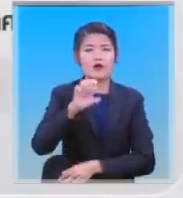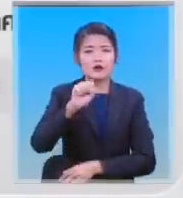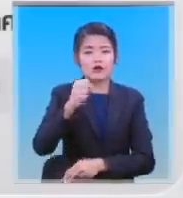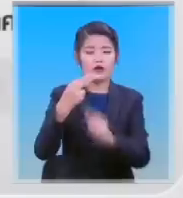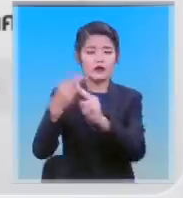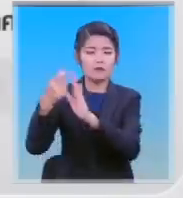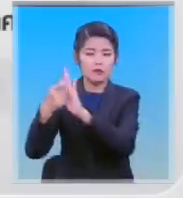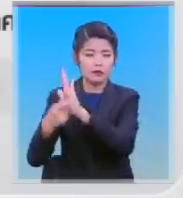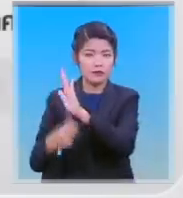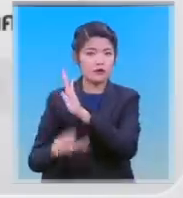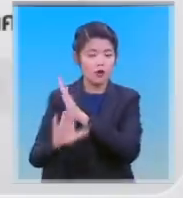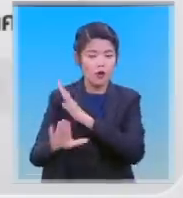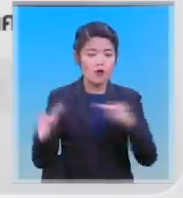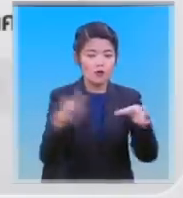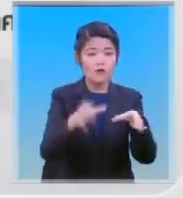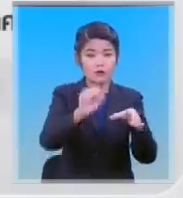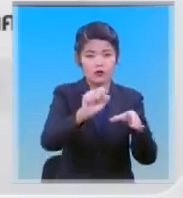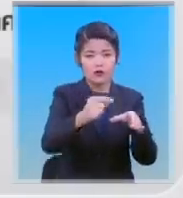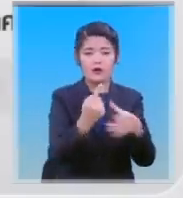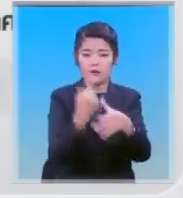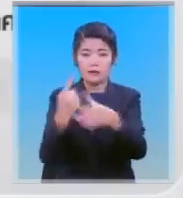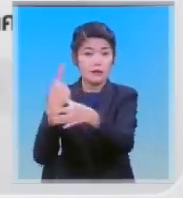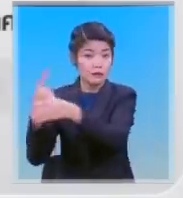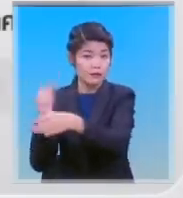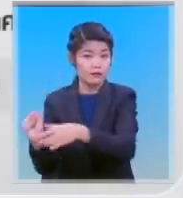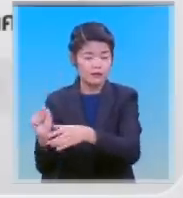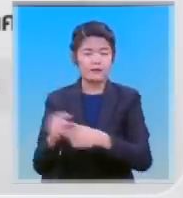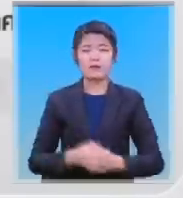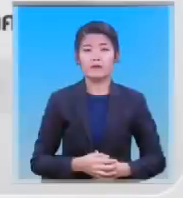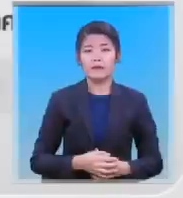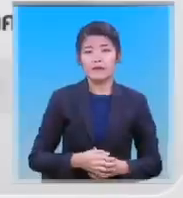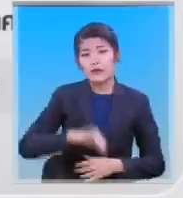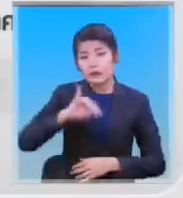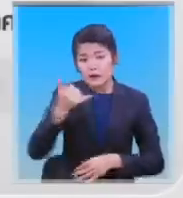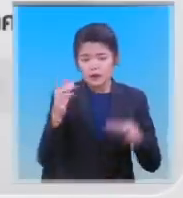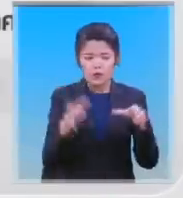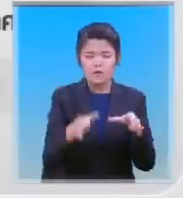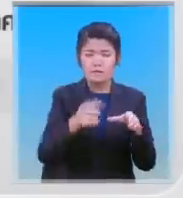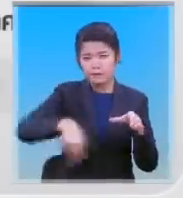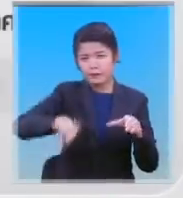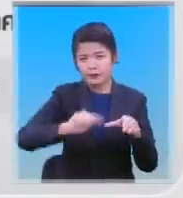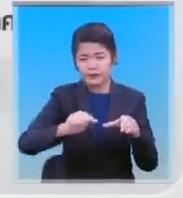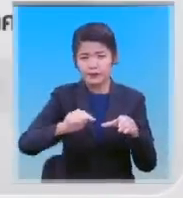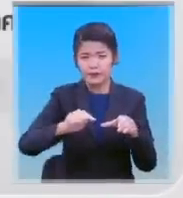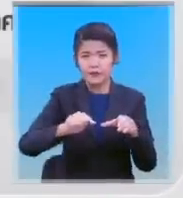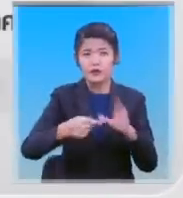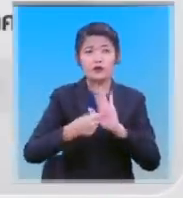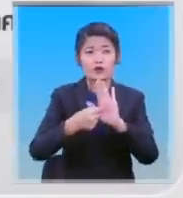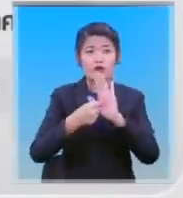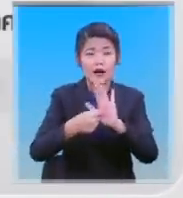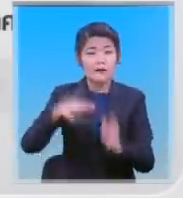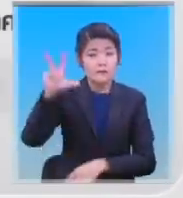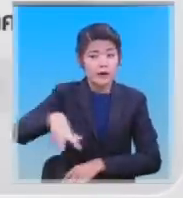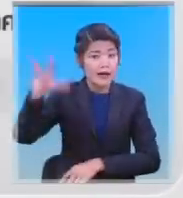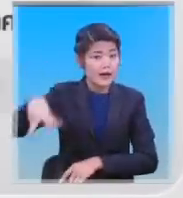ายชื่อของแต่ละพรรคการเมืองนะคะทีนี้บางพรรคนะคะผลลัพธ์ออกมาอย่างกรณีของเพื่อไทย